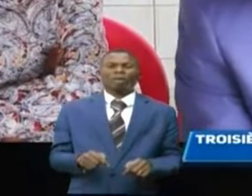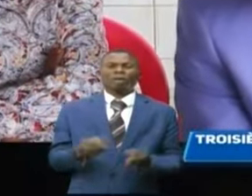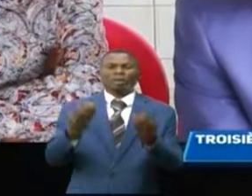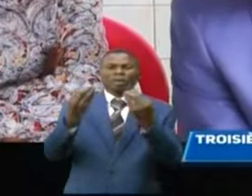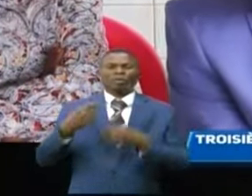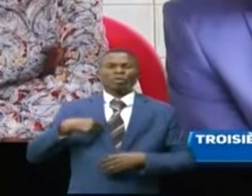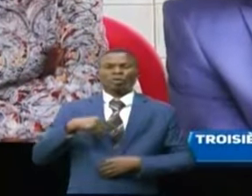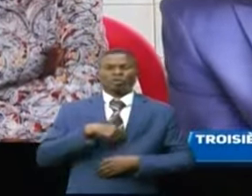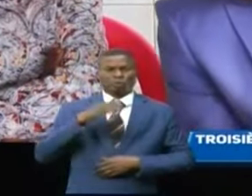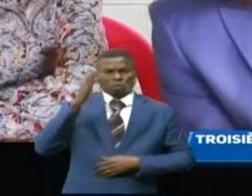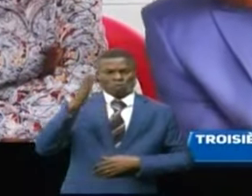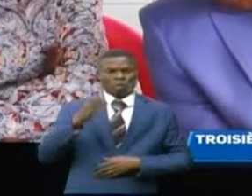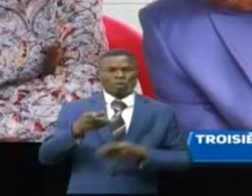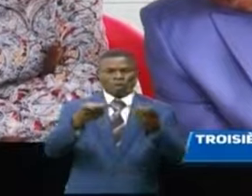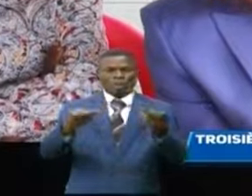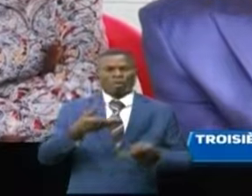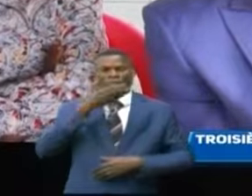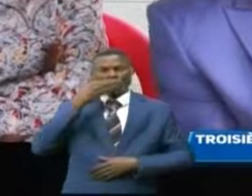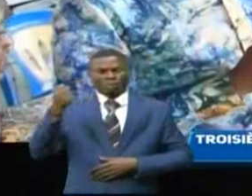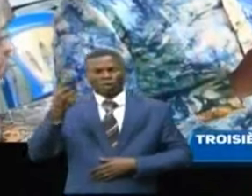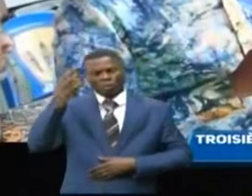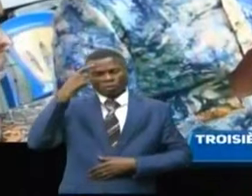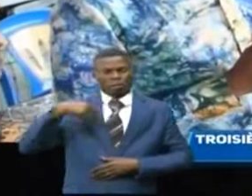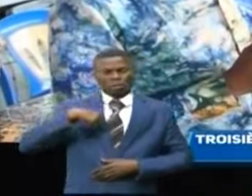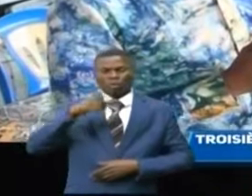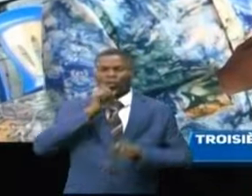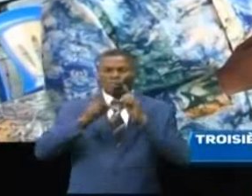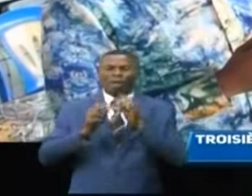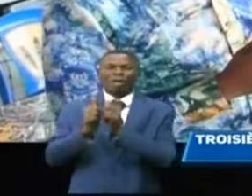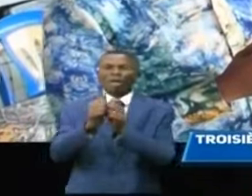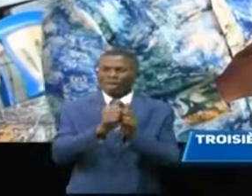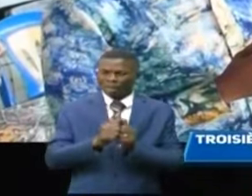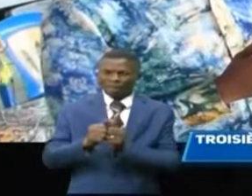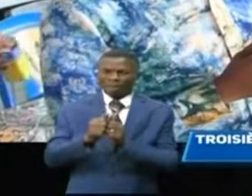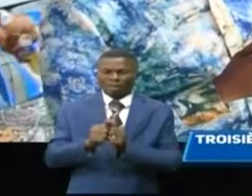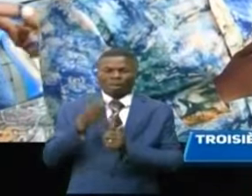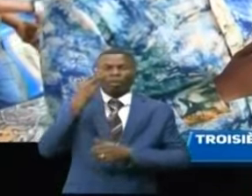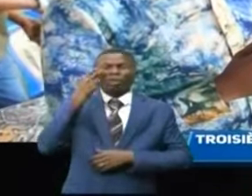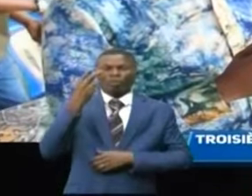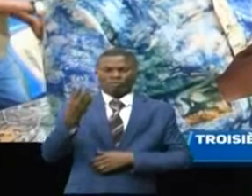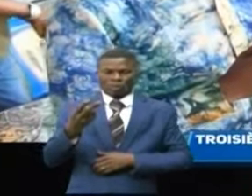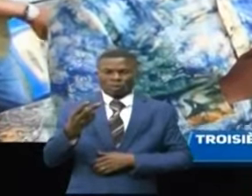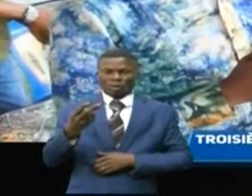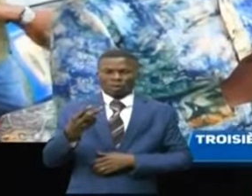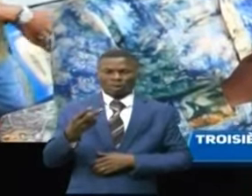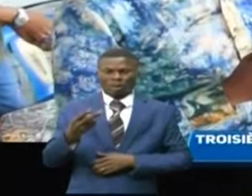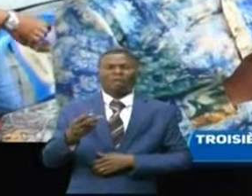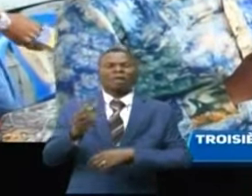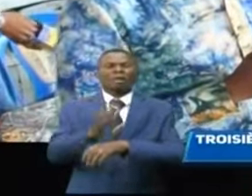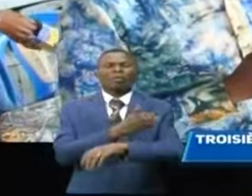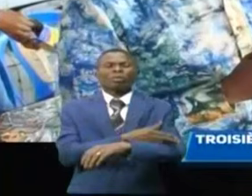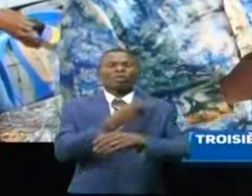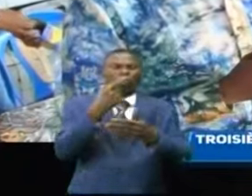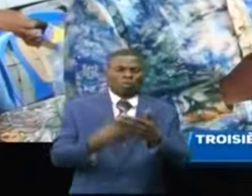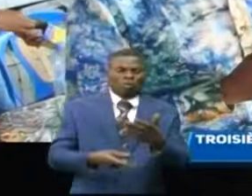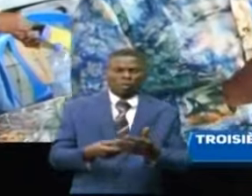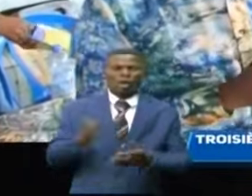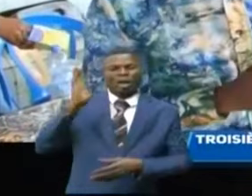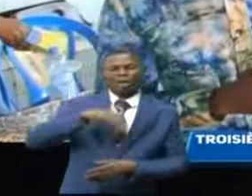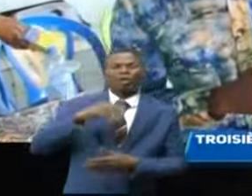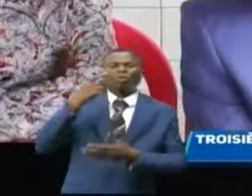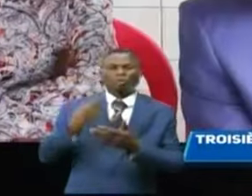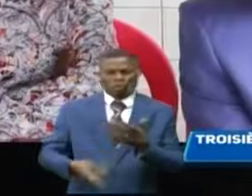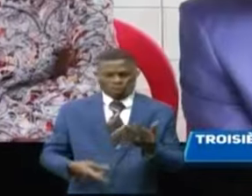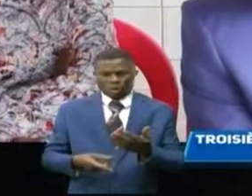offrir un cadre idéal pour qu'on puisse discuter ensemble, voir ce qui a pu marcher et ce qui n'a pas